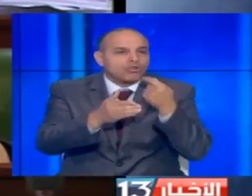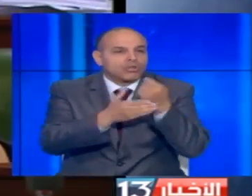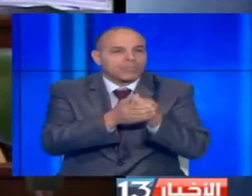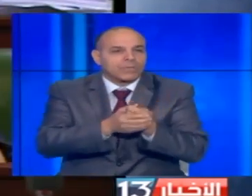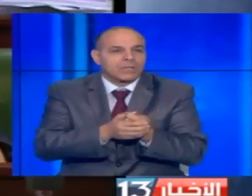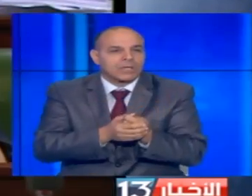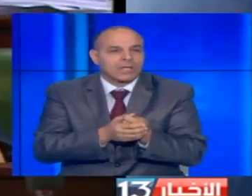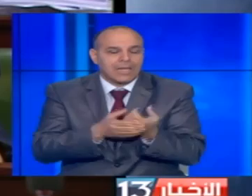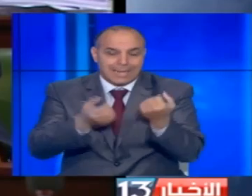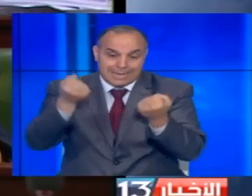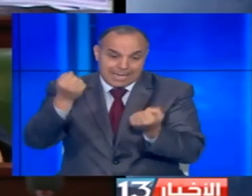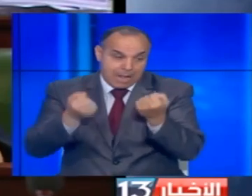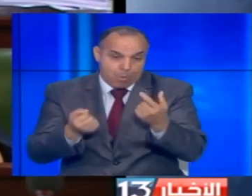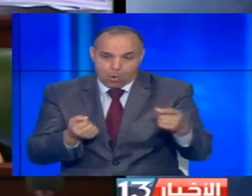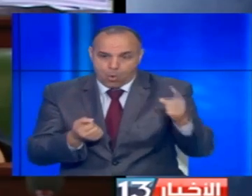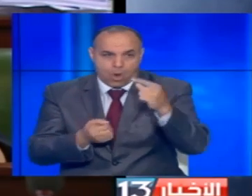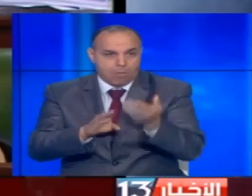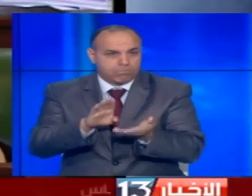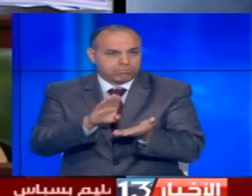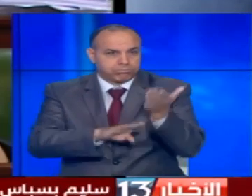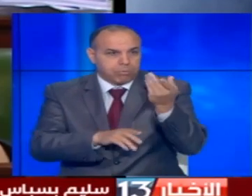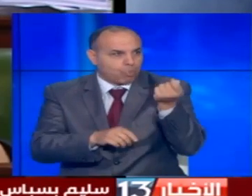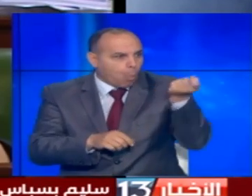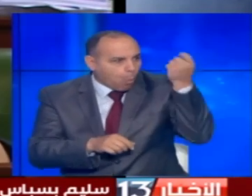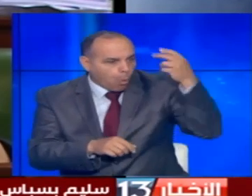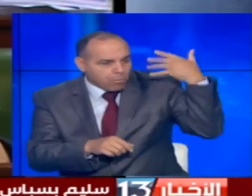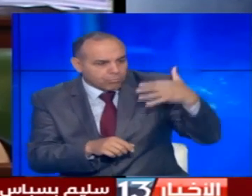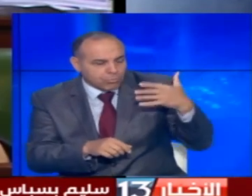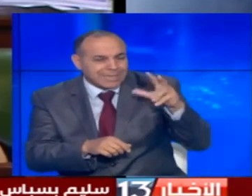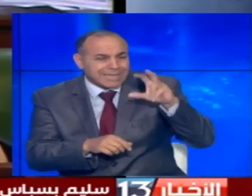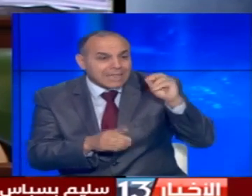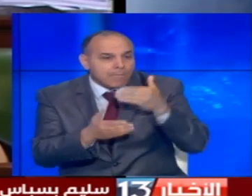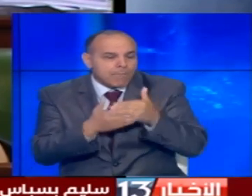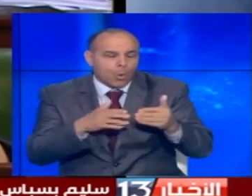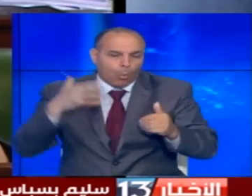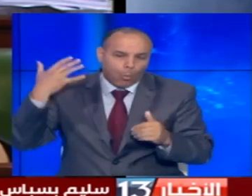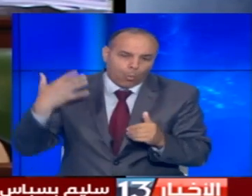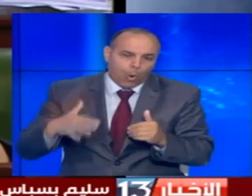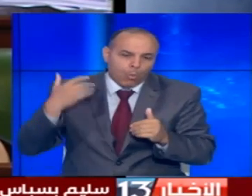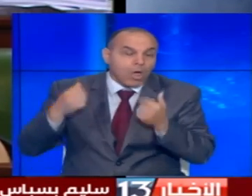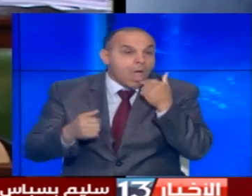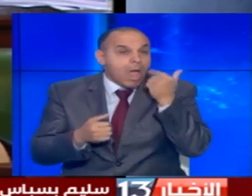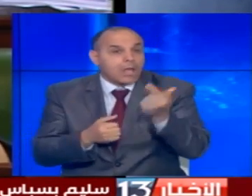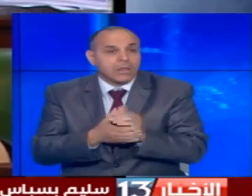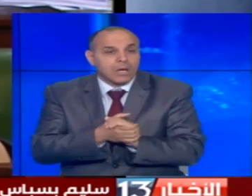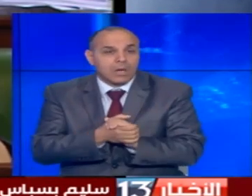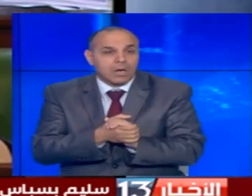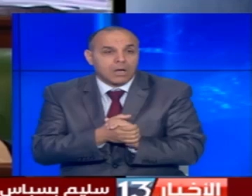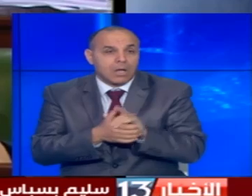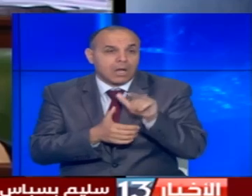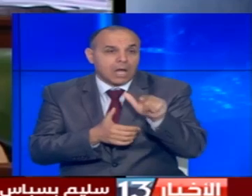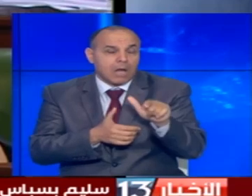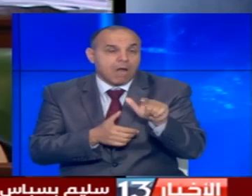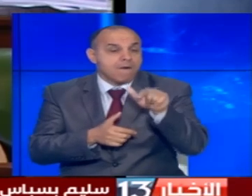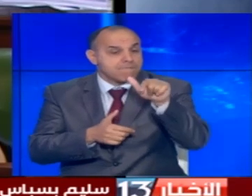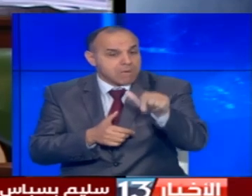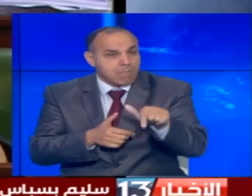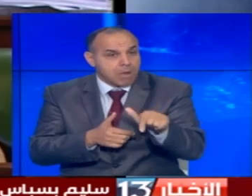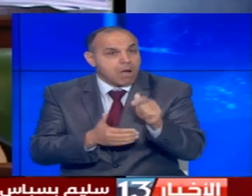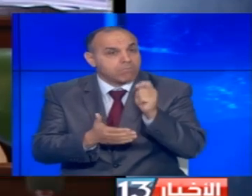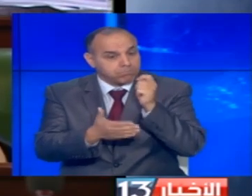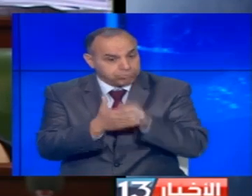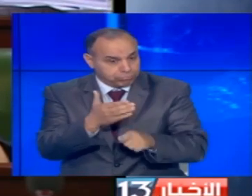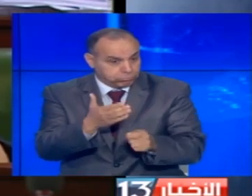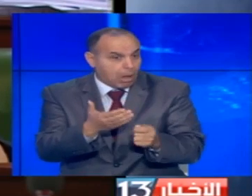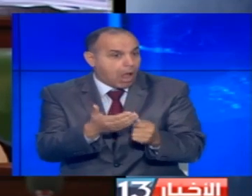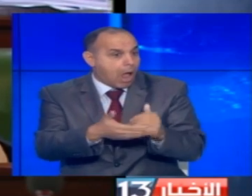نقاو السيارات تتجاوز الثمن اعها 30 الف دينار و رغم انها تتمتع بنظام